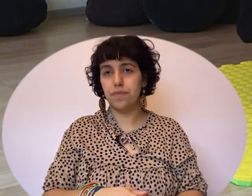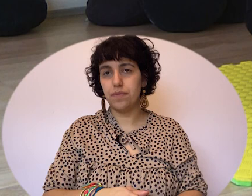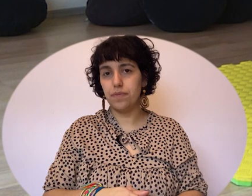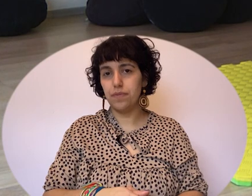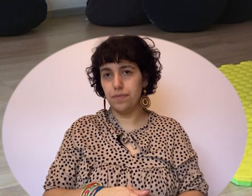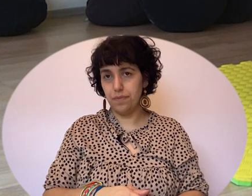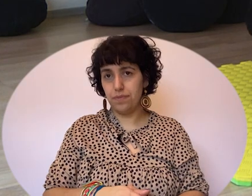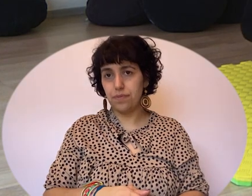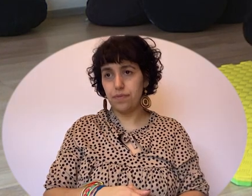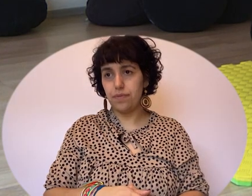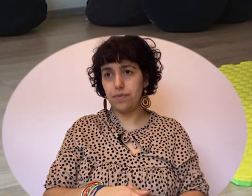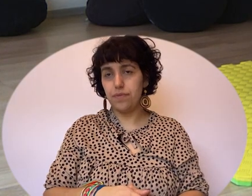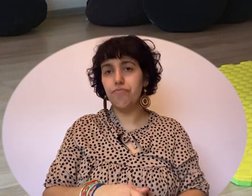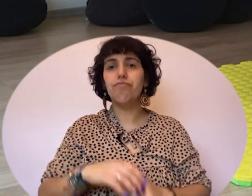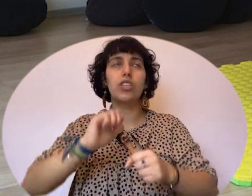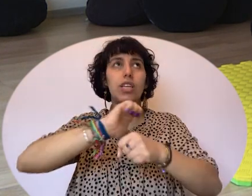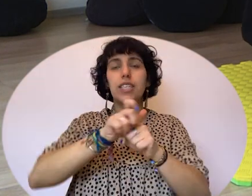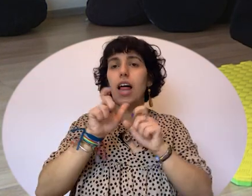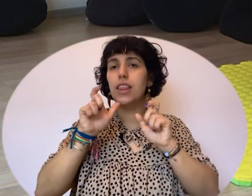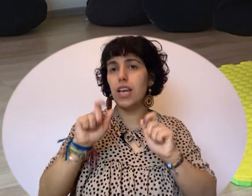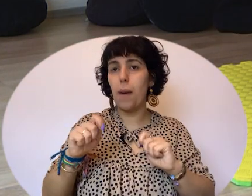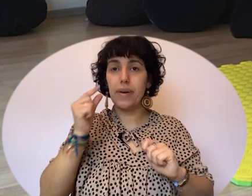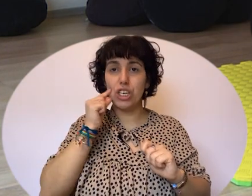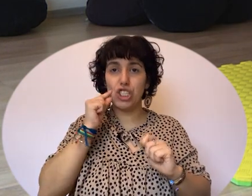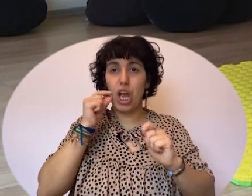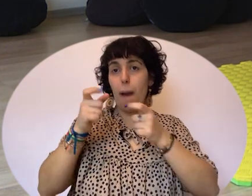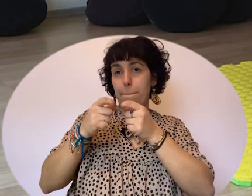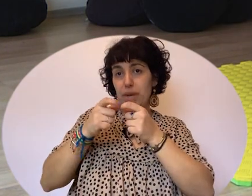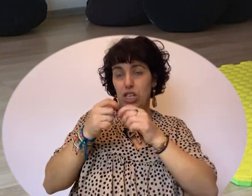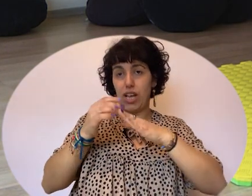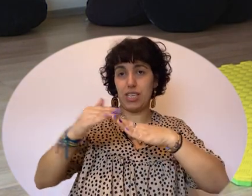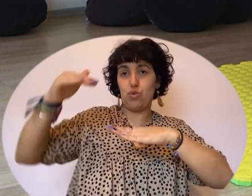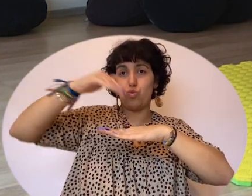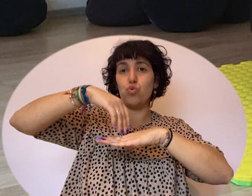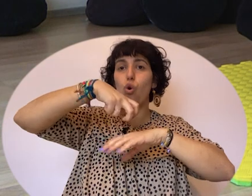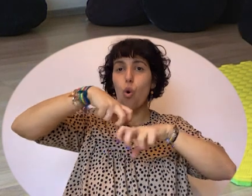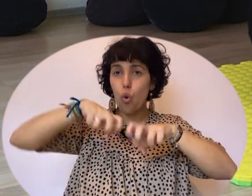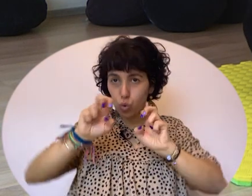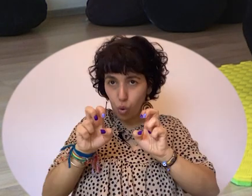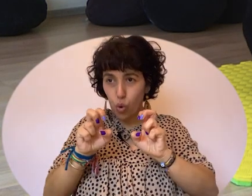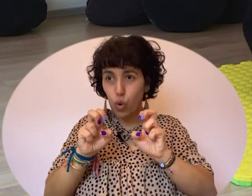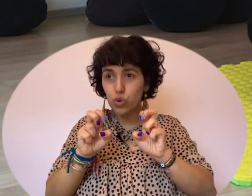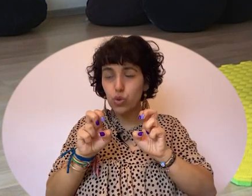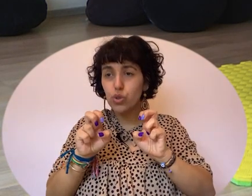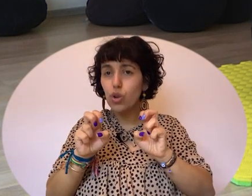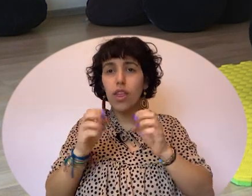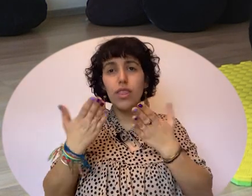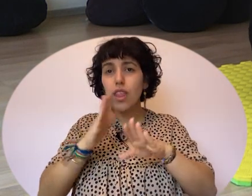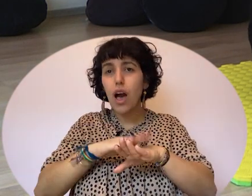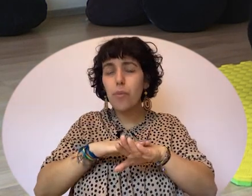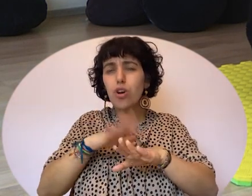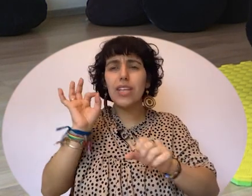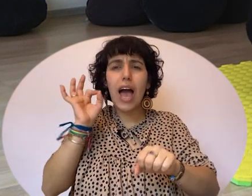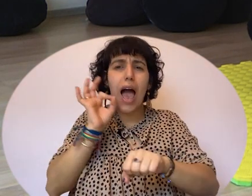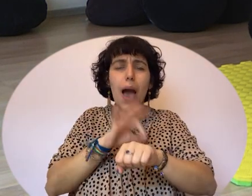biz saldırgan bacaklarınızın üzerine oturup işte herhangi bir tecavüz girişimine başladığı sırada bizim yapmaya çalıştığımız bir